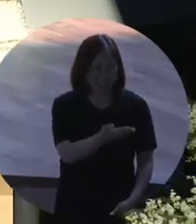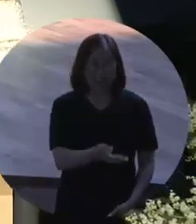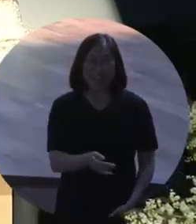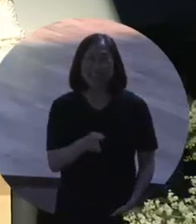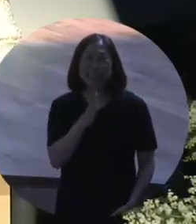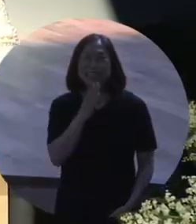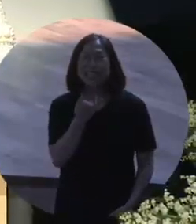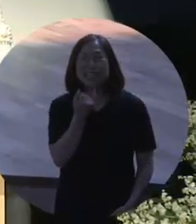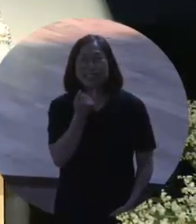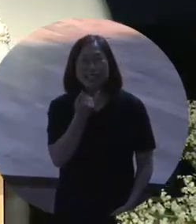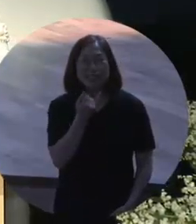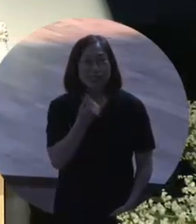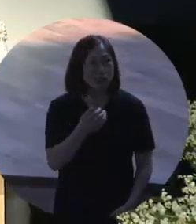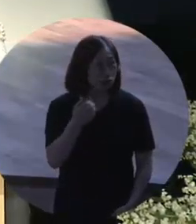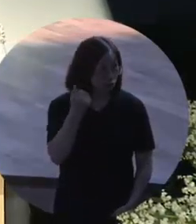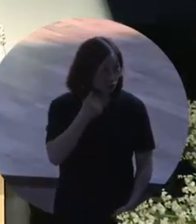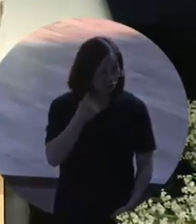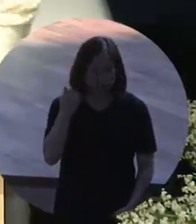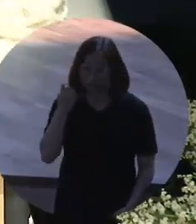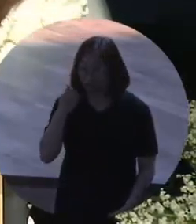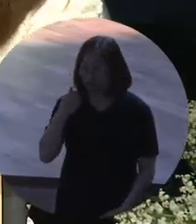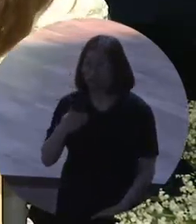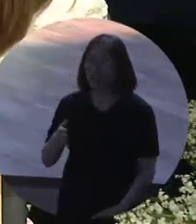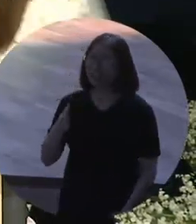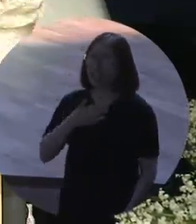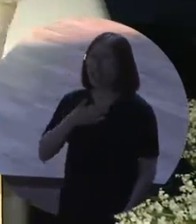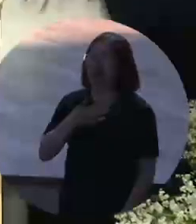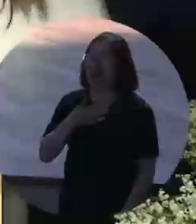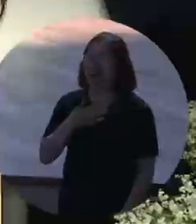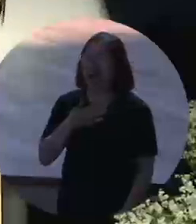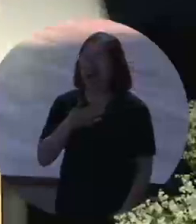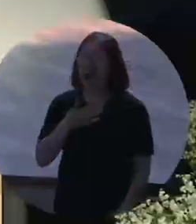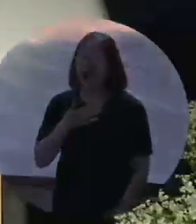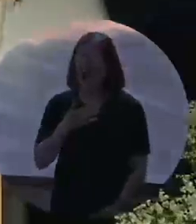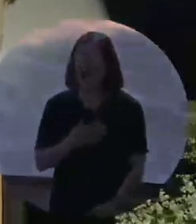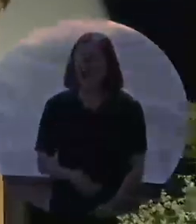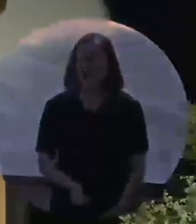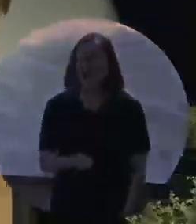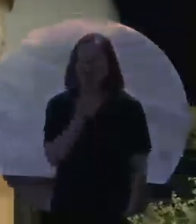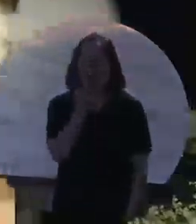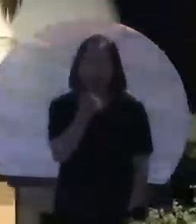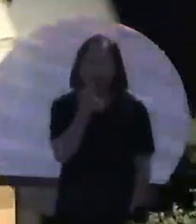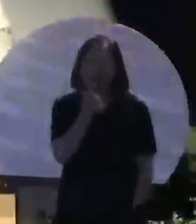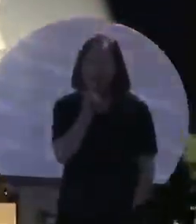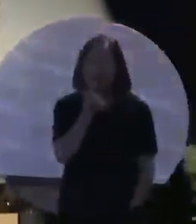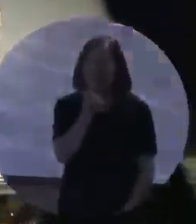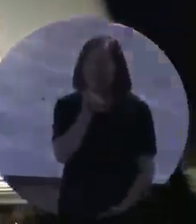있는데. 아니 누군데? 자? 뭐? 아 농담이야. 진짜.